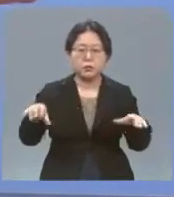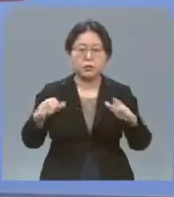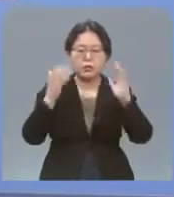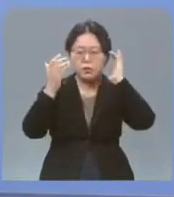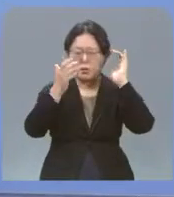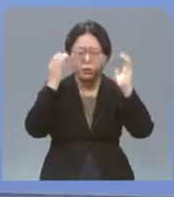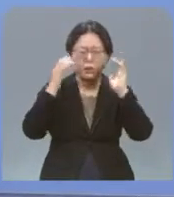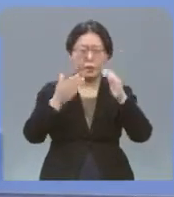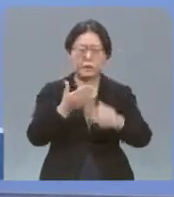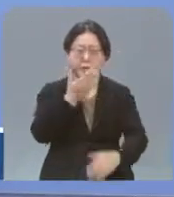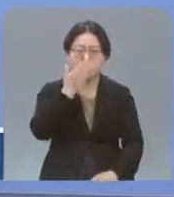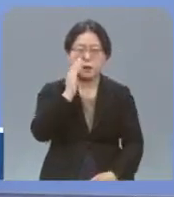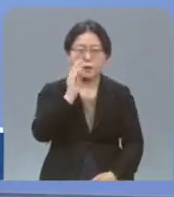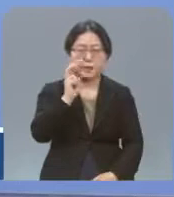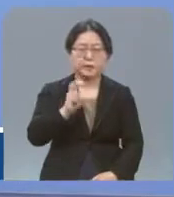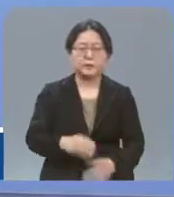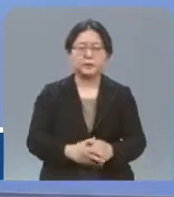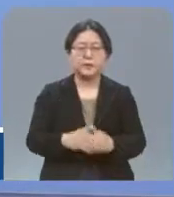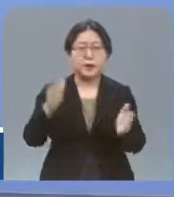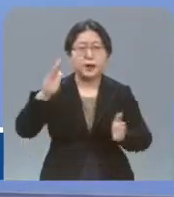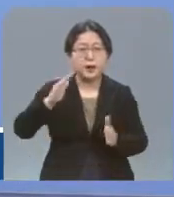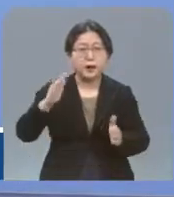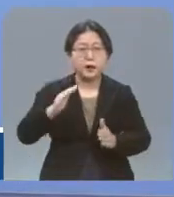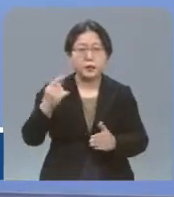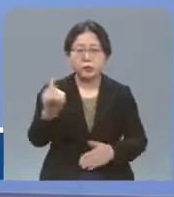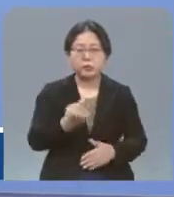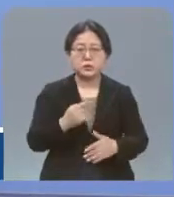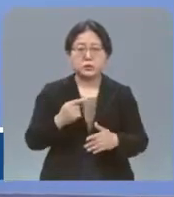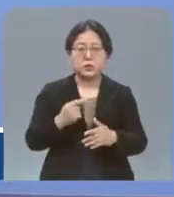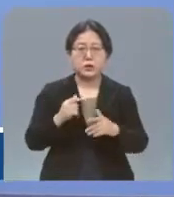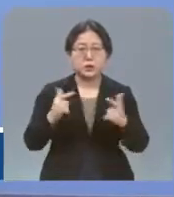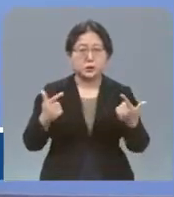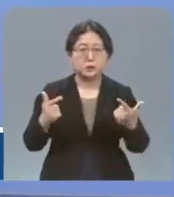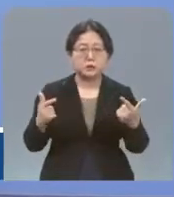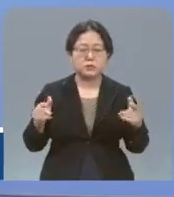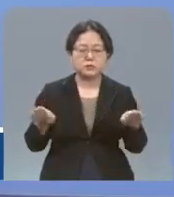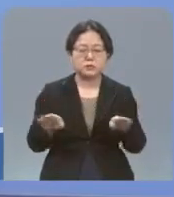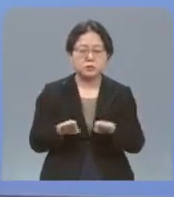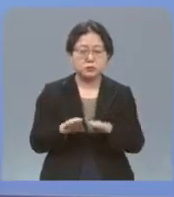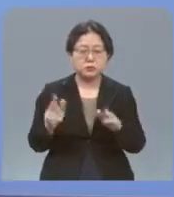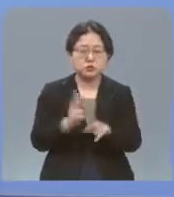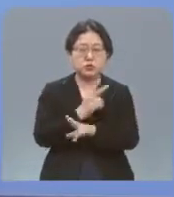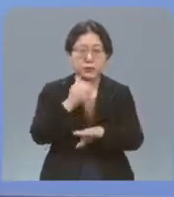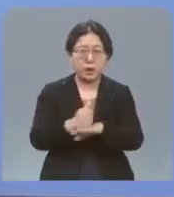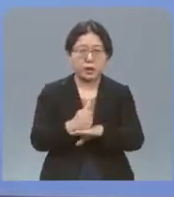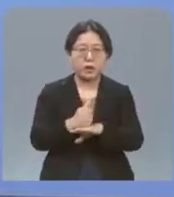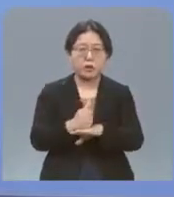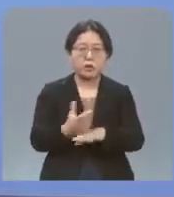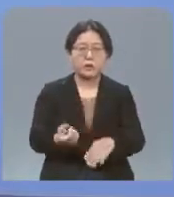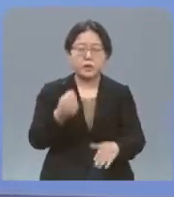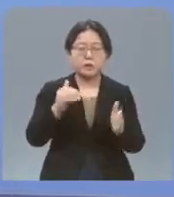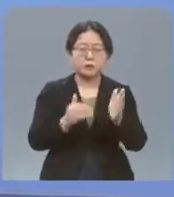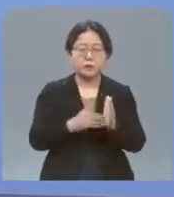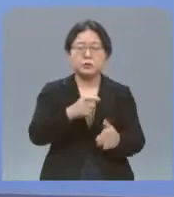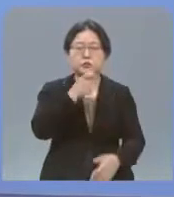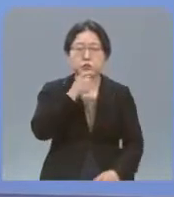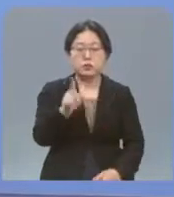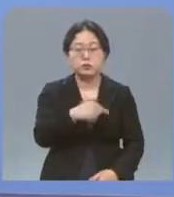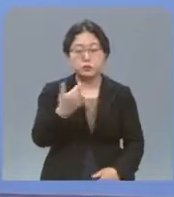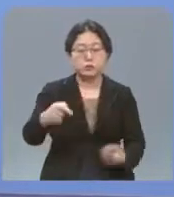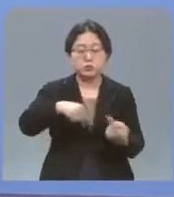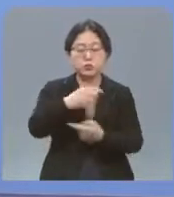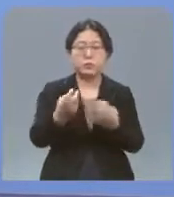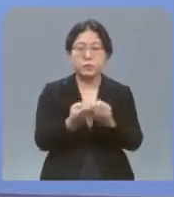혼란은 불가피할 것으로 보입니다. 이 학생들이 나오지 않는 주말이나 학생들이 일찍 끝나는 수요일 저녁 등의 운영 방안